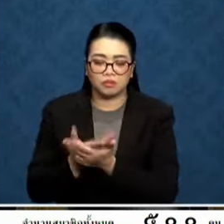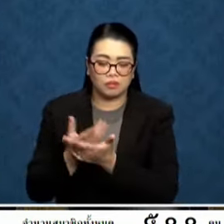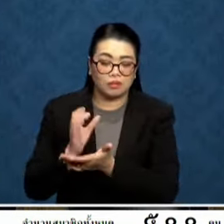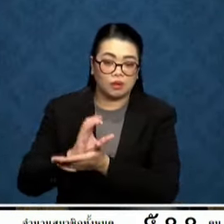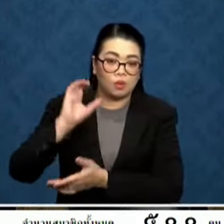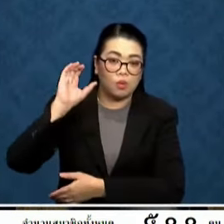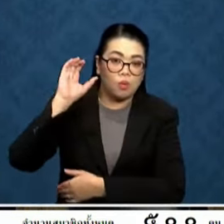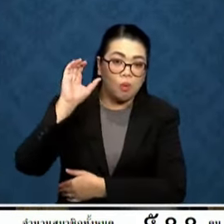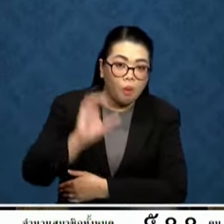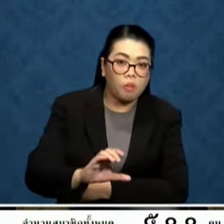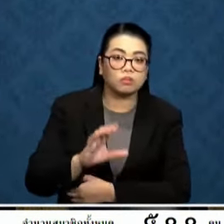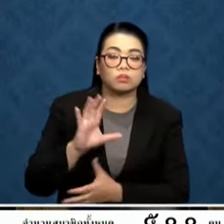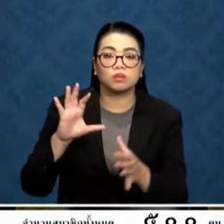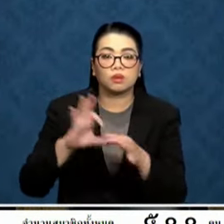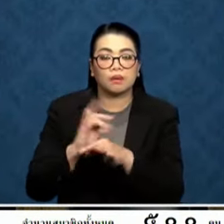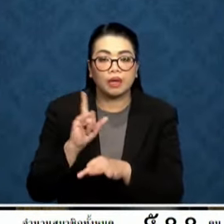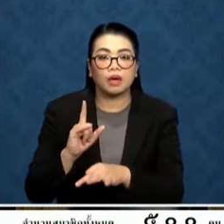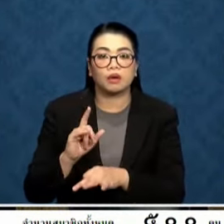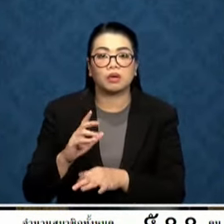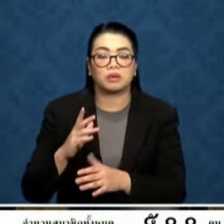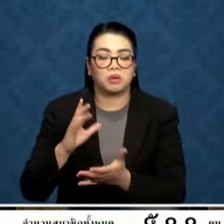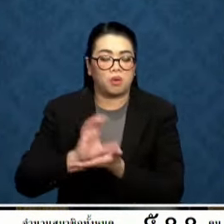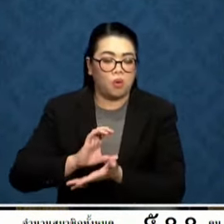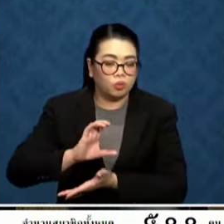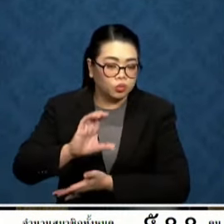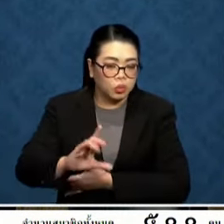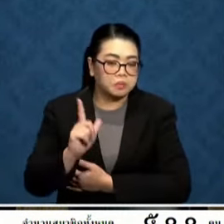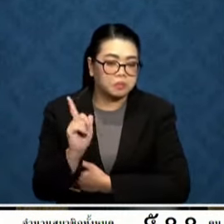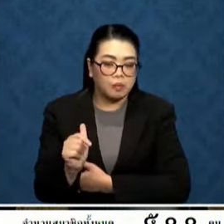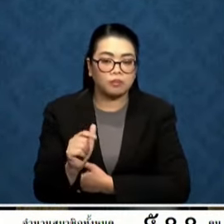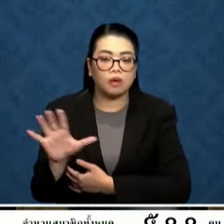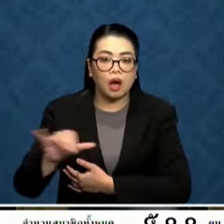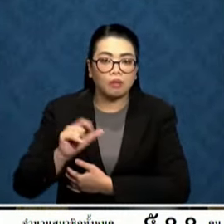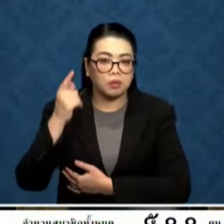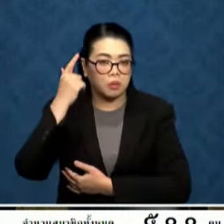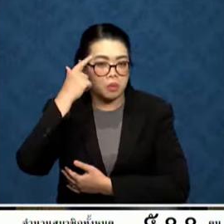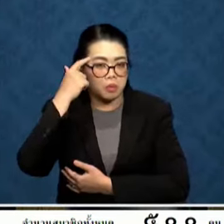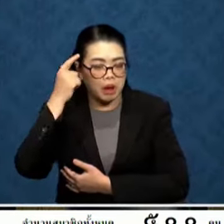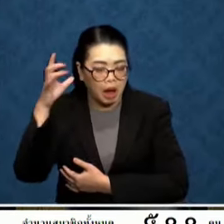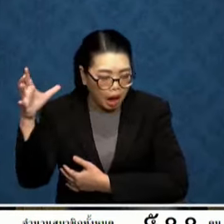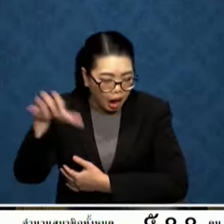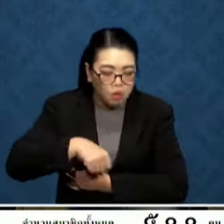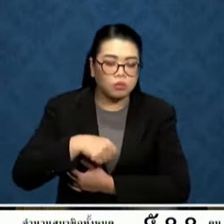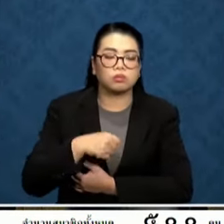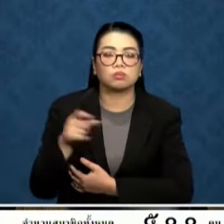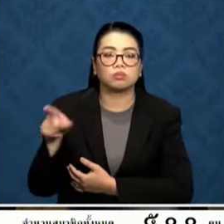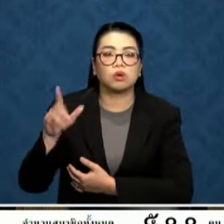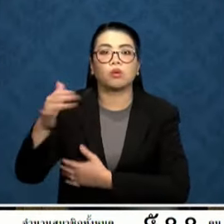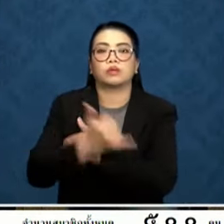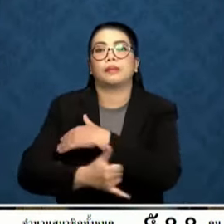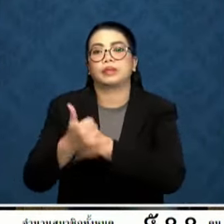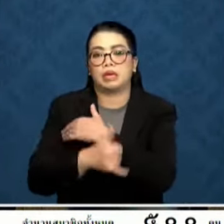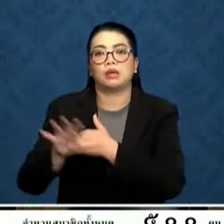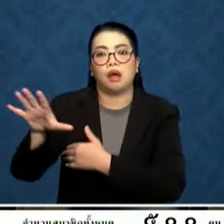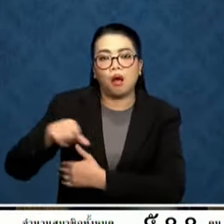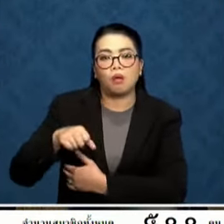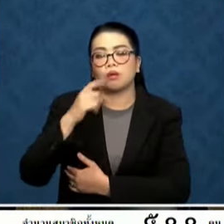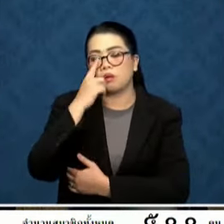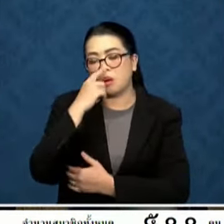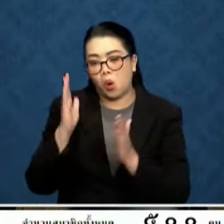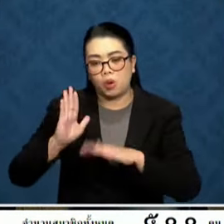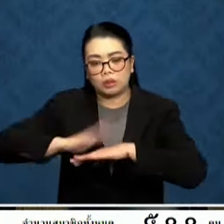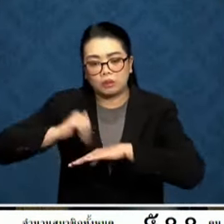ไปกับการลงบุญอย่างจริงจังเพื่อดึงสมองไหลให้ย้อนกลับครับดึงคน